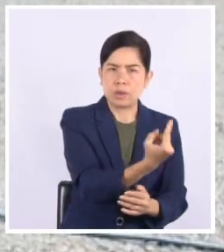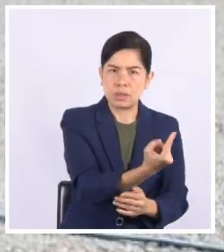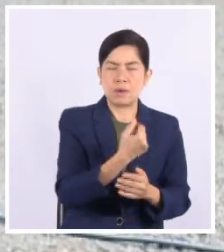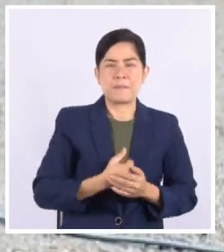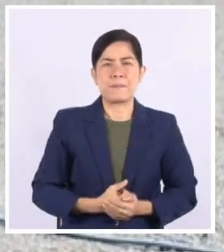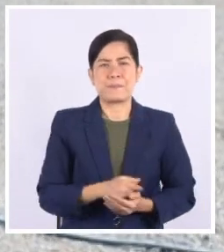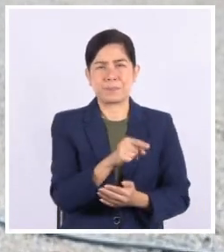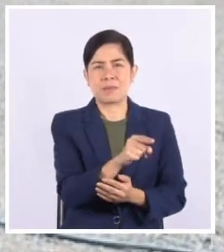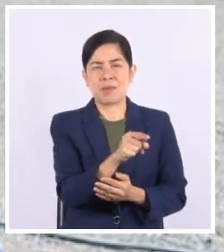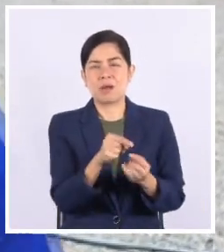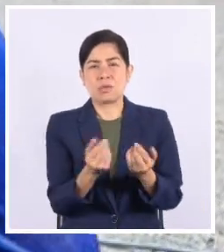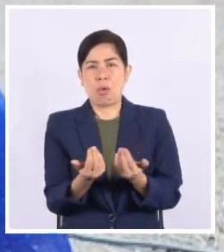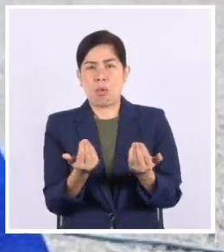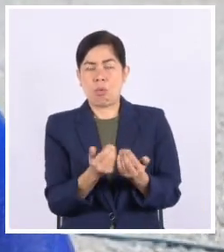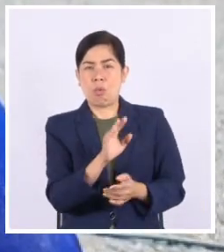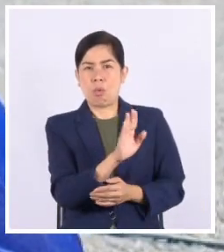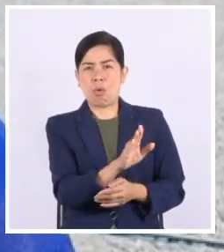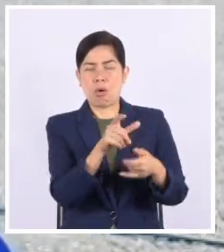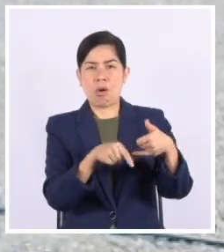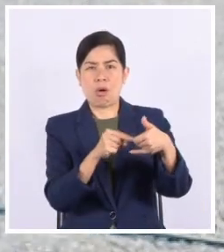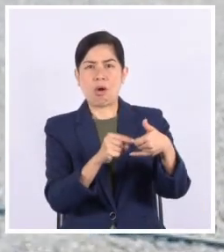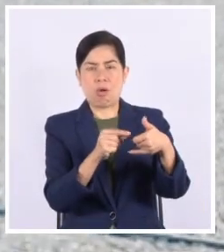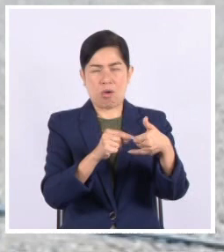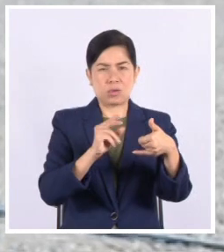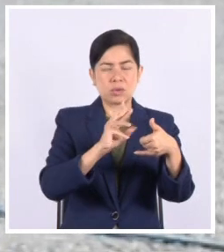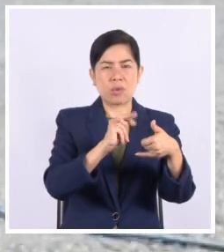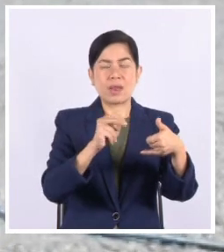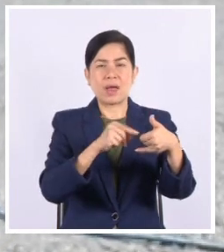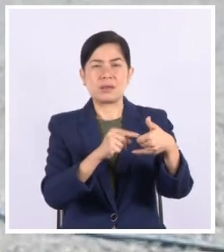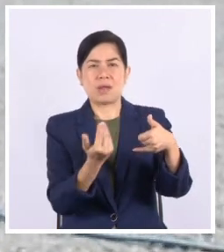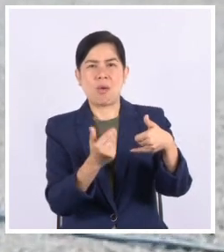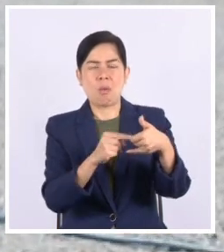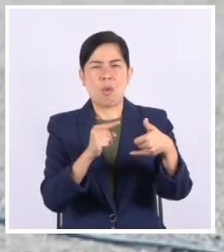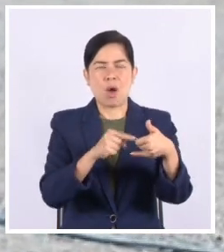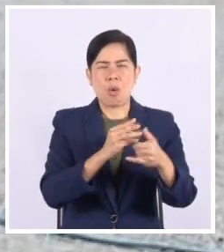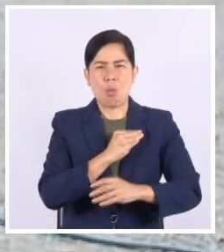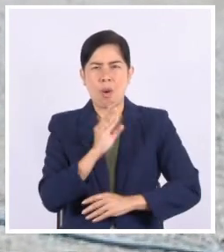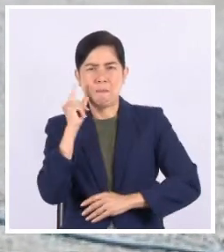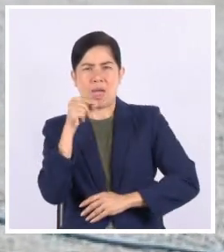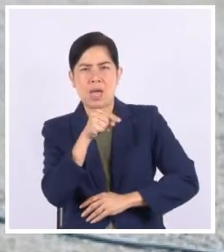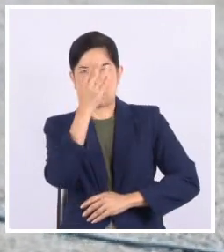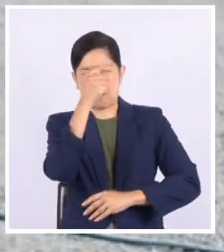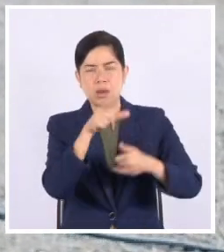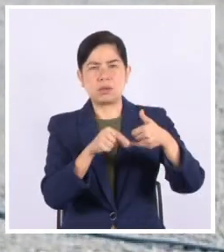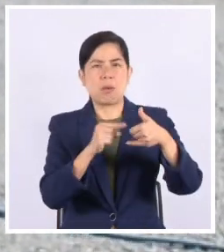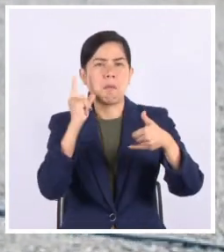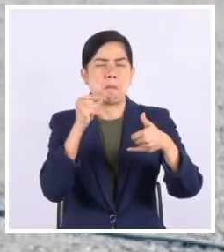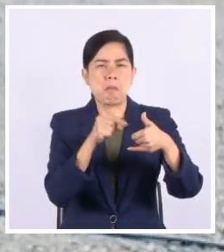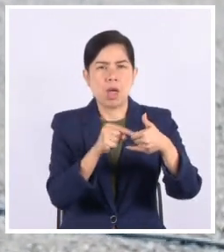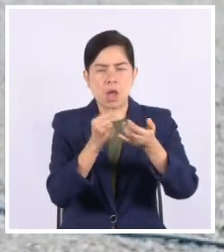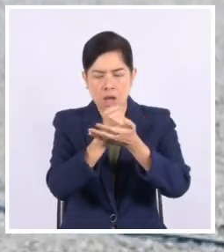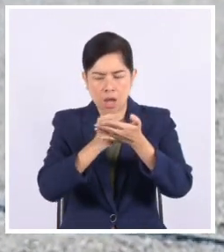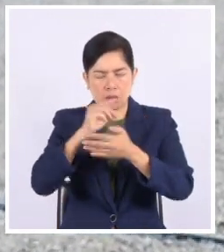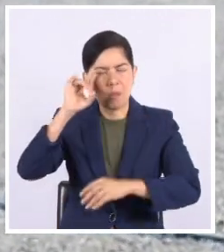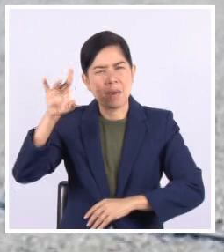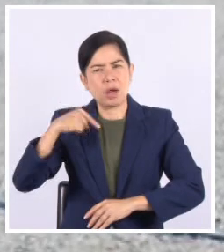าวก็กลัวแล้วก็หวาดระแวงทางที่ดีพูดคุยปรึกษาหารือกันกับคนที่บ้านบอกว่าเอาเถอะไปบำบัดไปรักษาอะไรให้หายดีแล้วค่อยกลับ